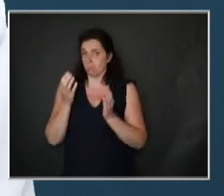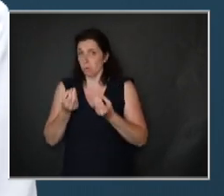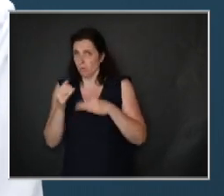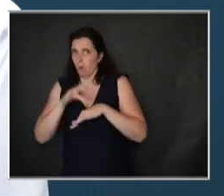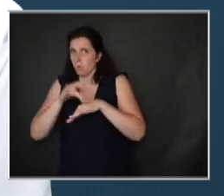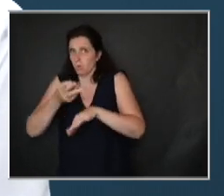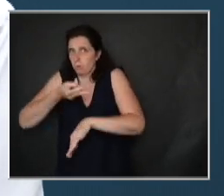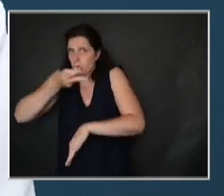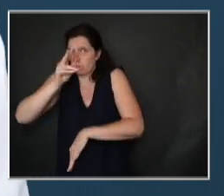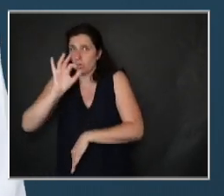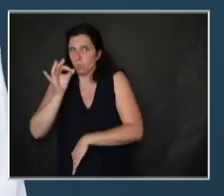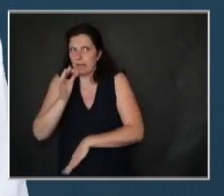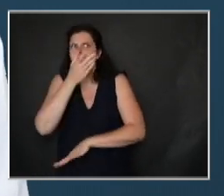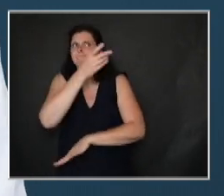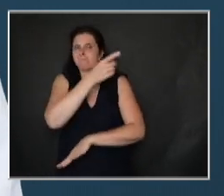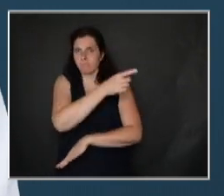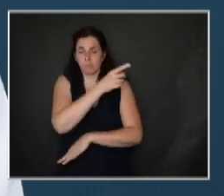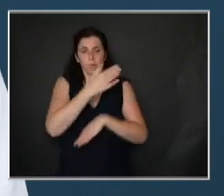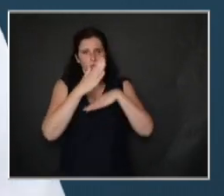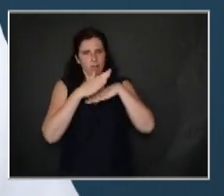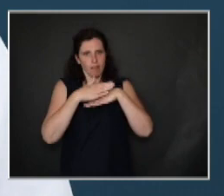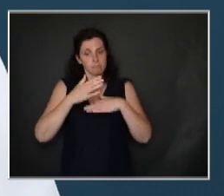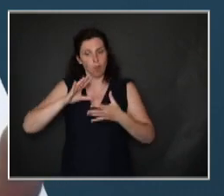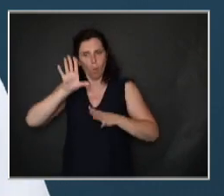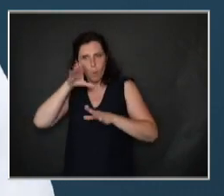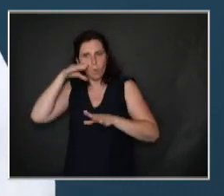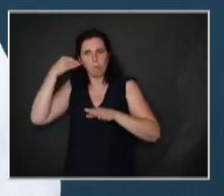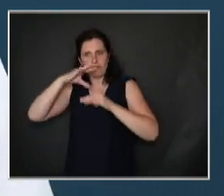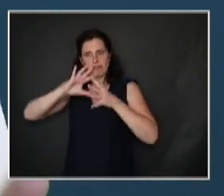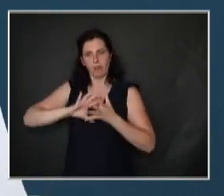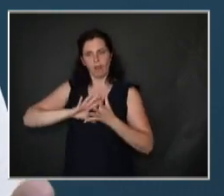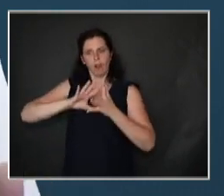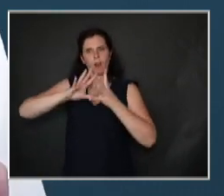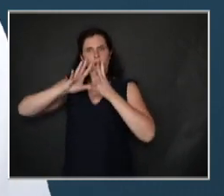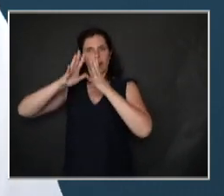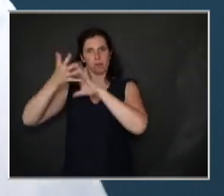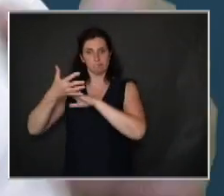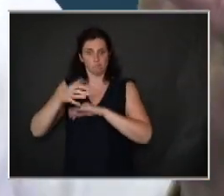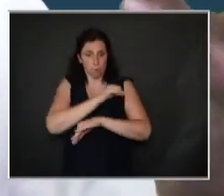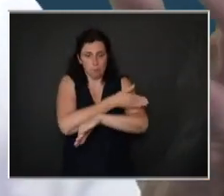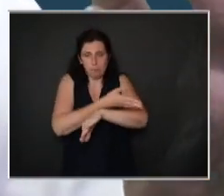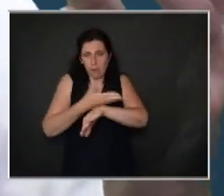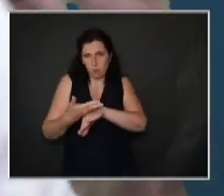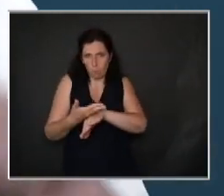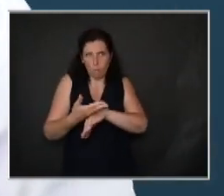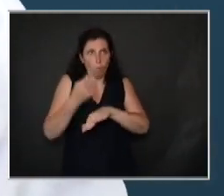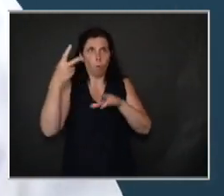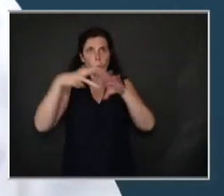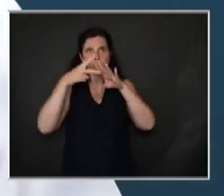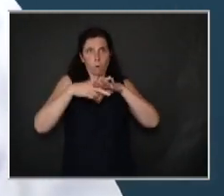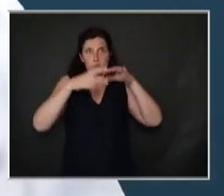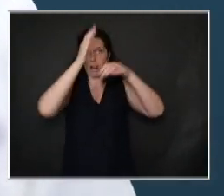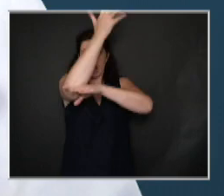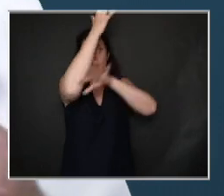tu as fait un très beau rappel de l'évolution de l'humanité. Il ne faut pas oublier qu'en quelques millions d'années, on est passé de suspendu dans les arbres à